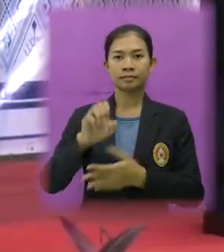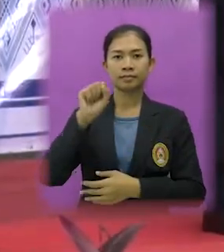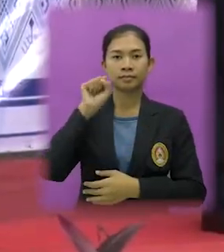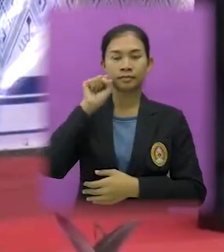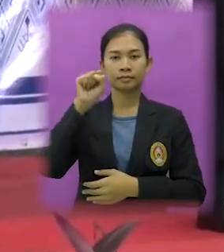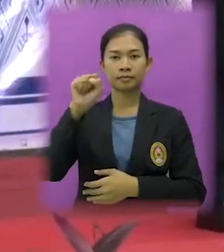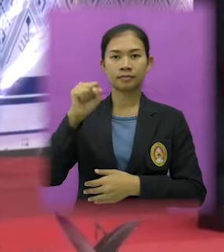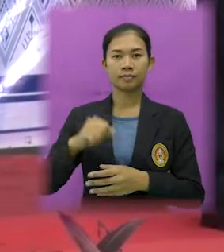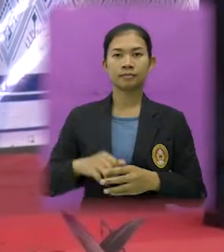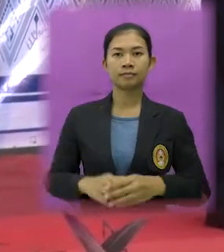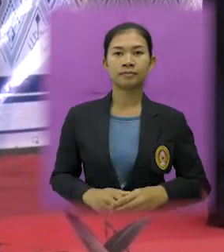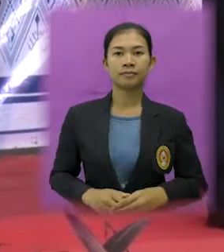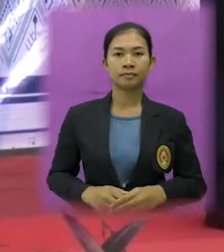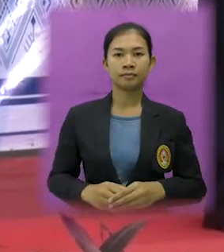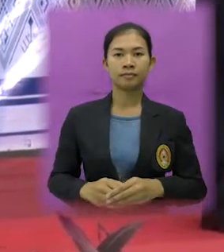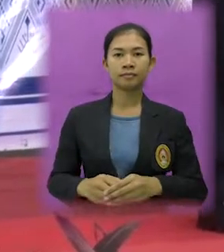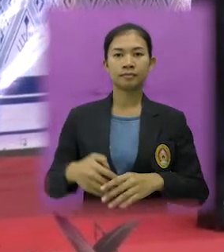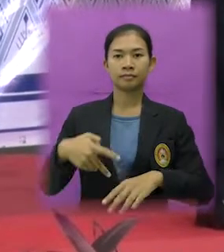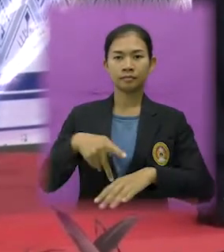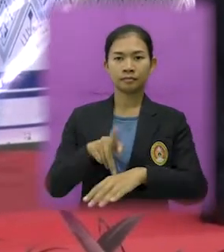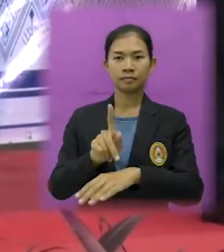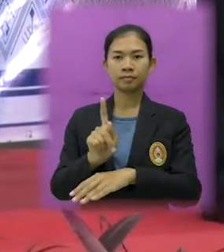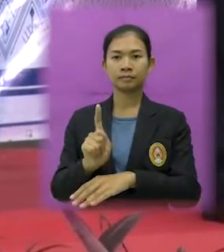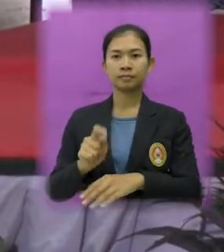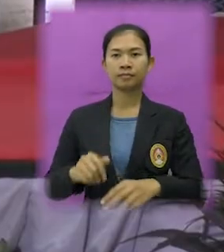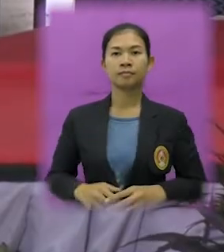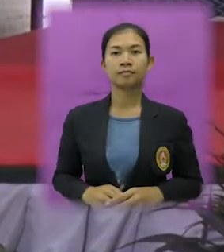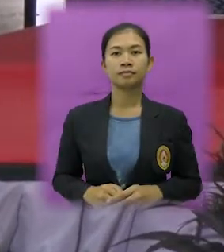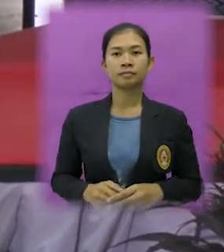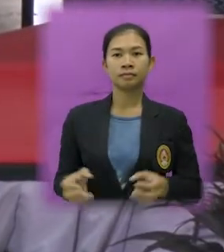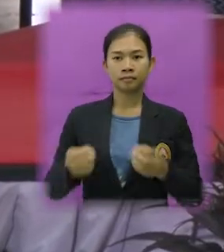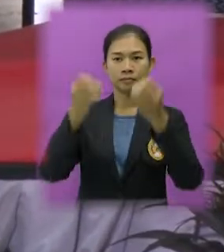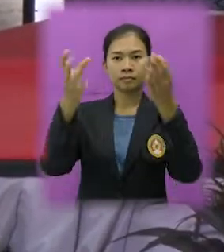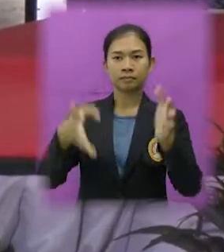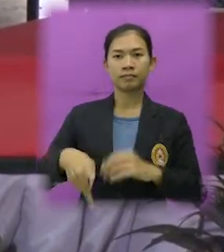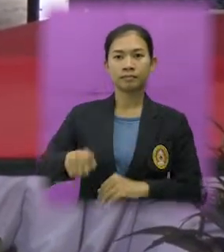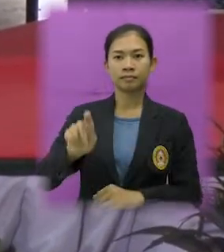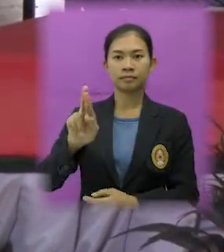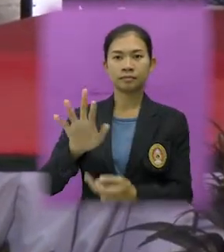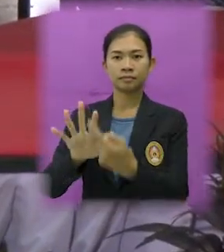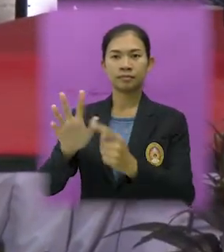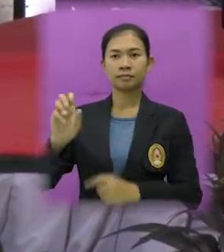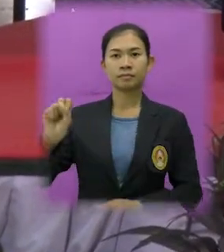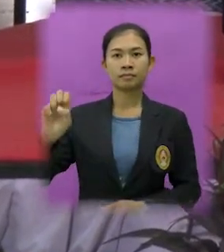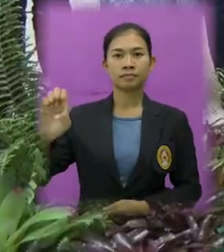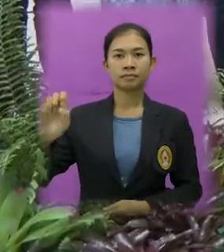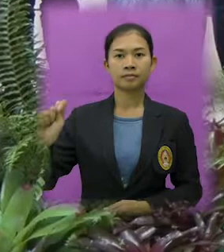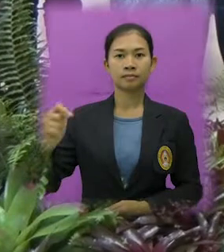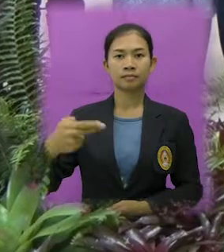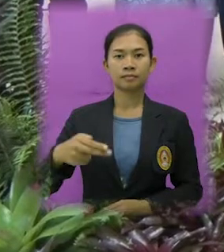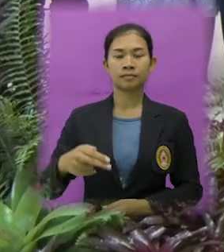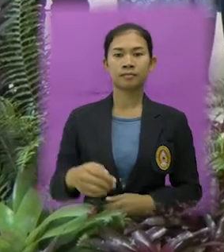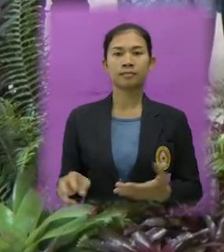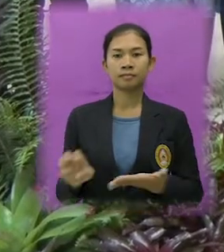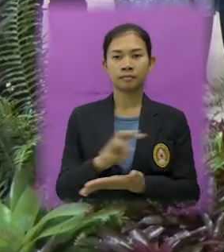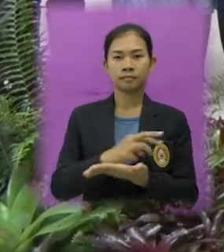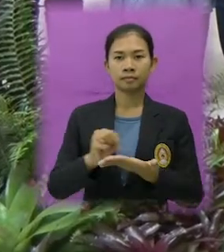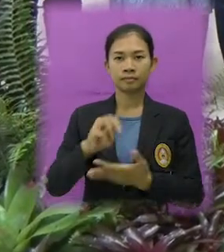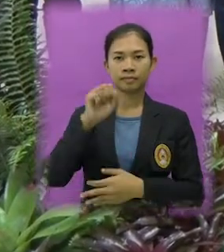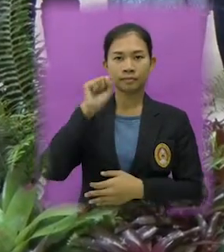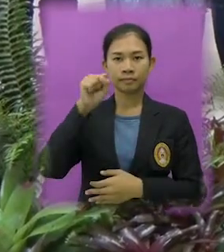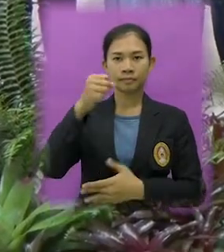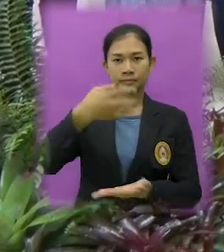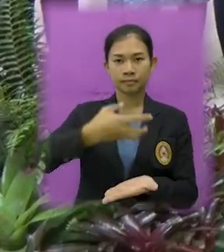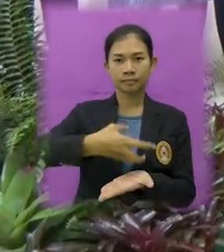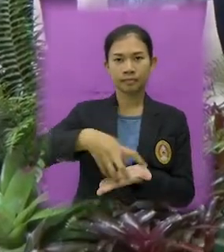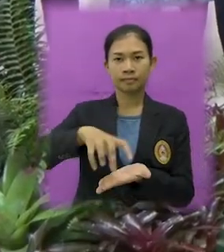ารย์ปรีชาธรรมวินทร์อธิการบดีมหาวิทยาลัยราชภัฏสกลนครเป็นประธานและอาจารย์ประสิทธิ์คะเลรำที่ปรึกษ